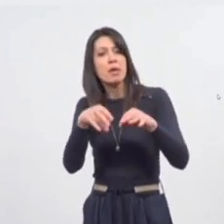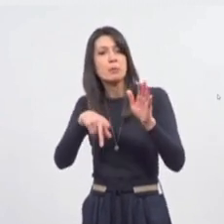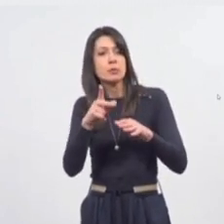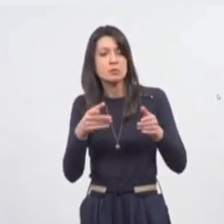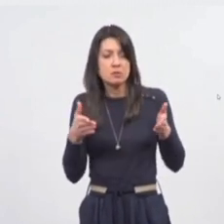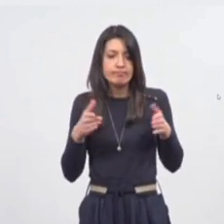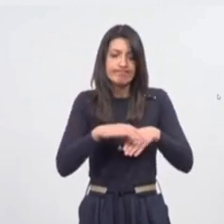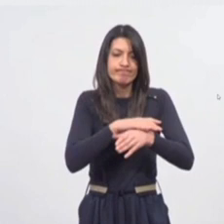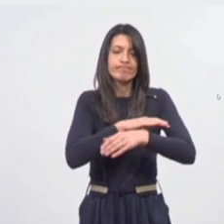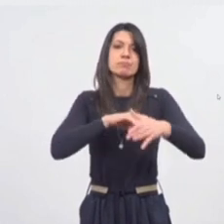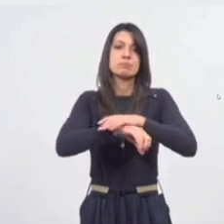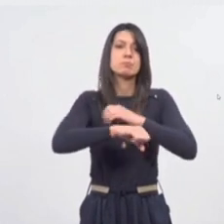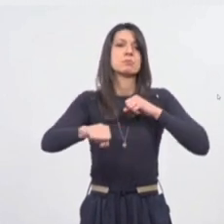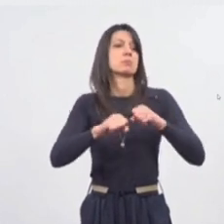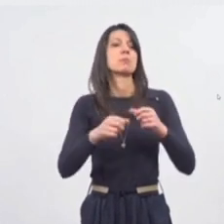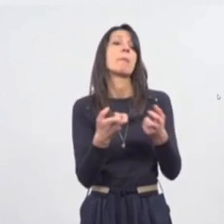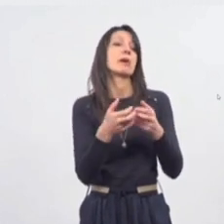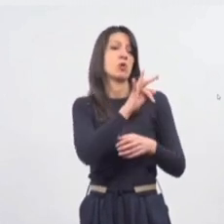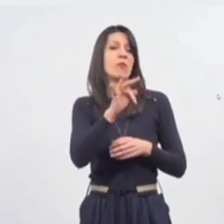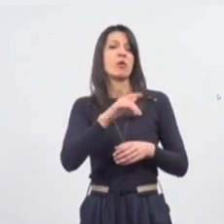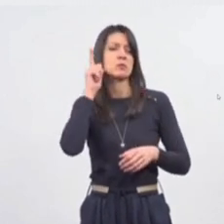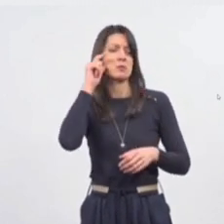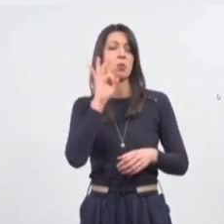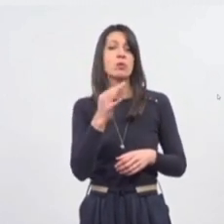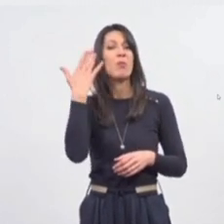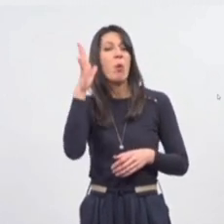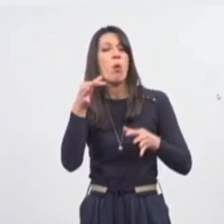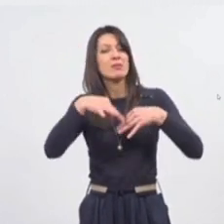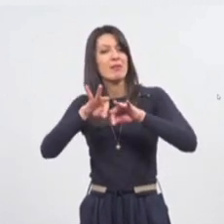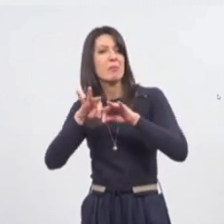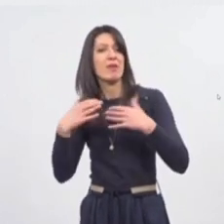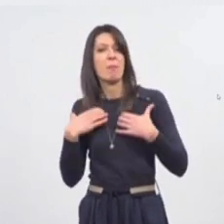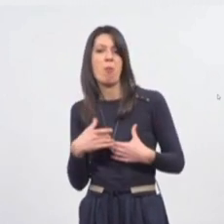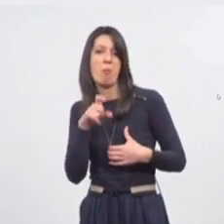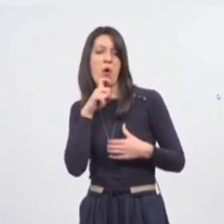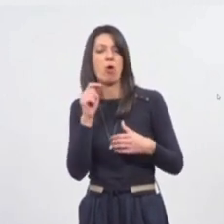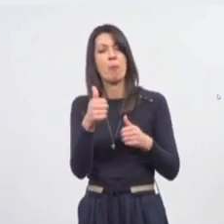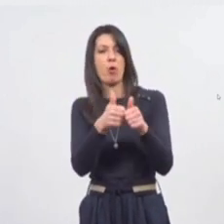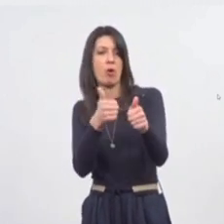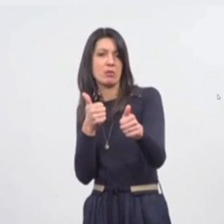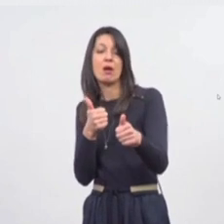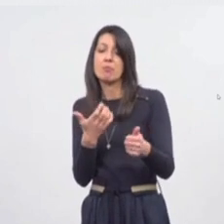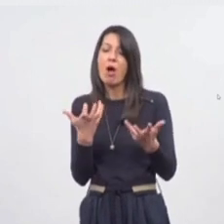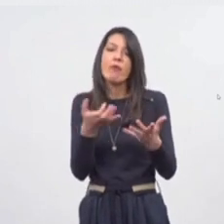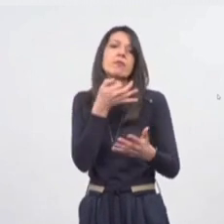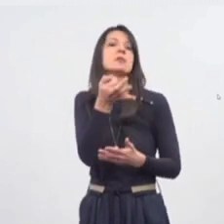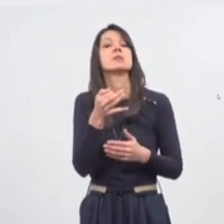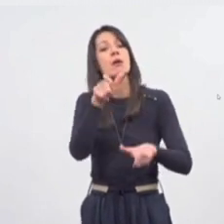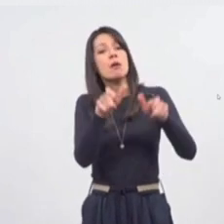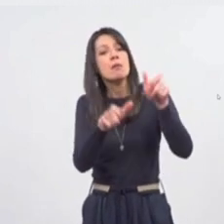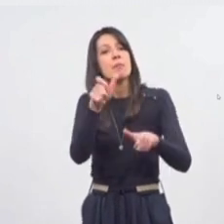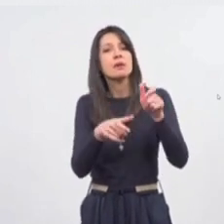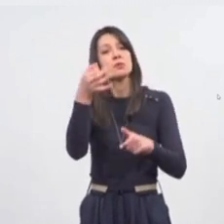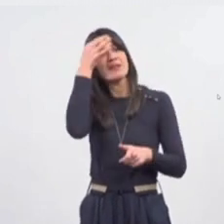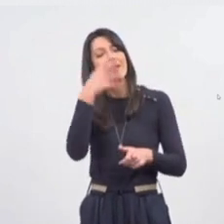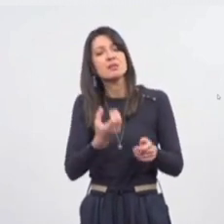pas encore le cas pour tous les autres États membres. Donc, mon message, ce serait plutôt de dire que nous soutenons nos créateurs, nos artistes, c'est quelque chose d'unique que